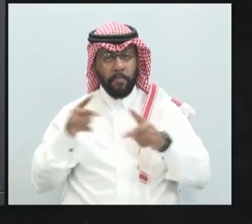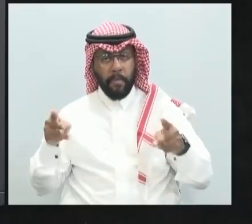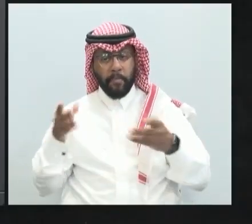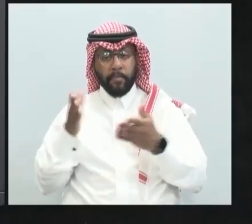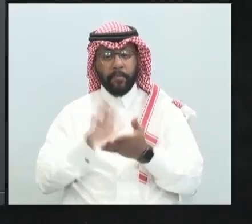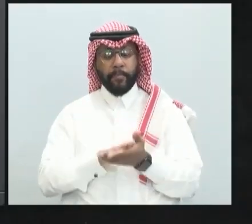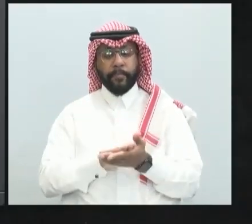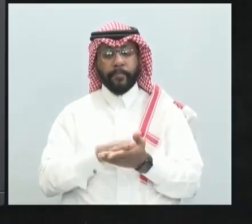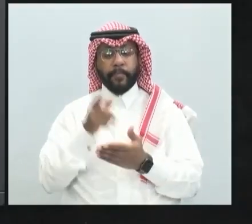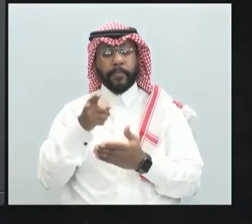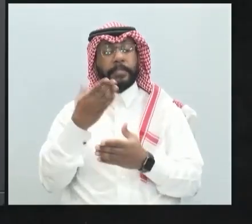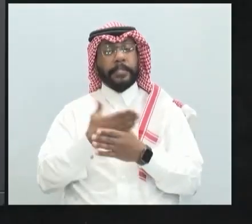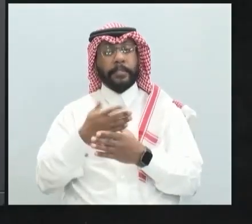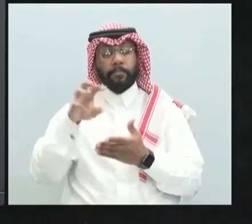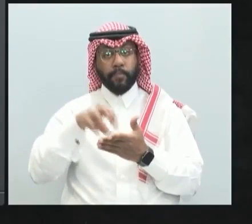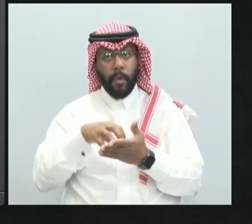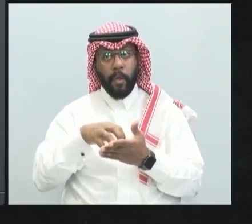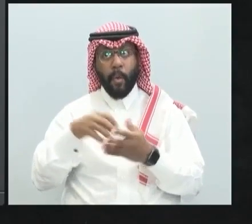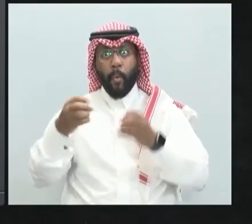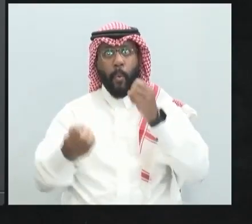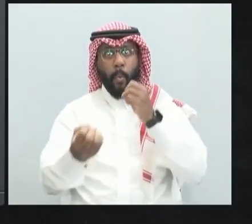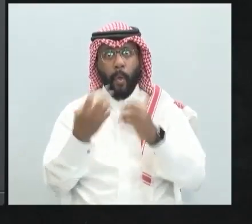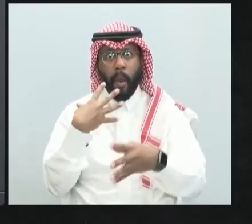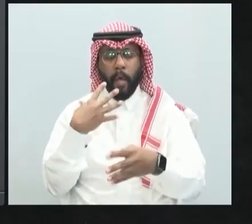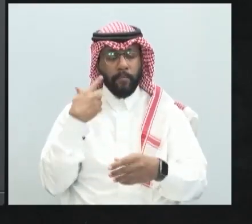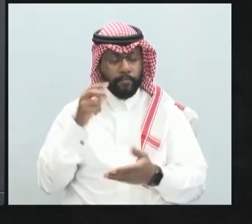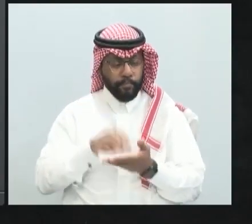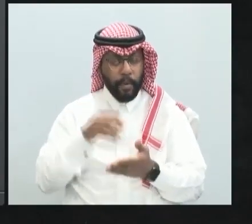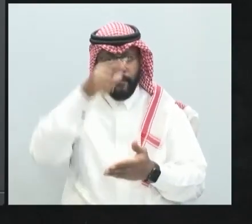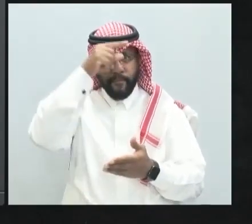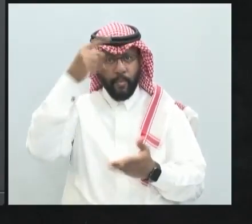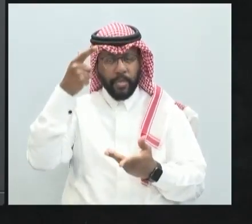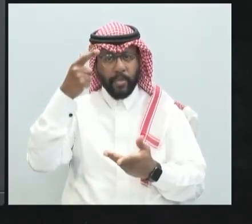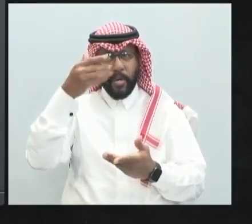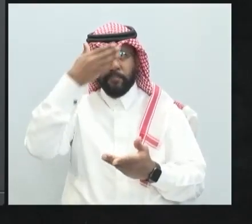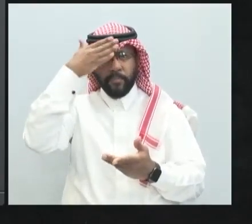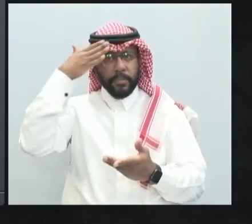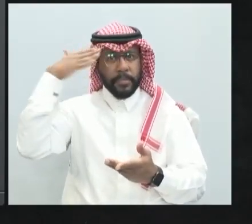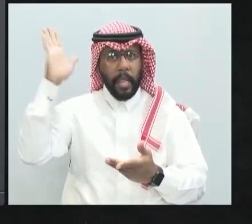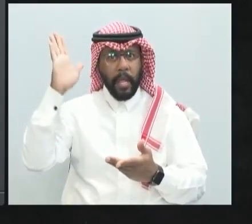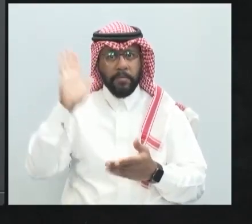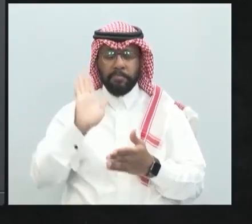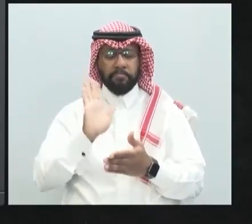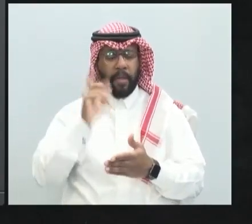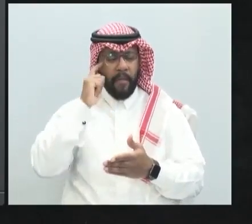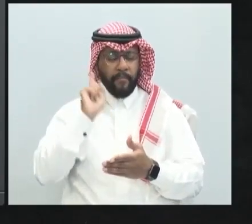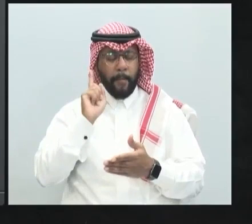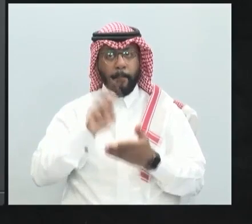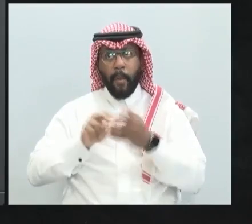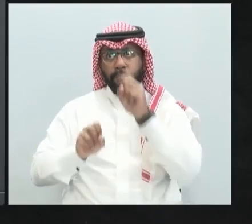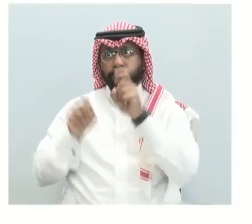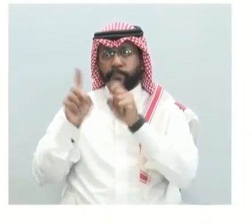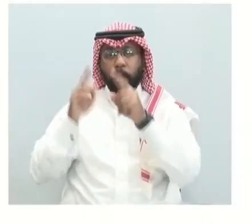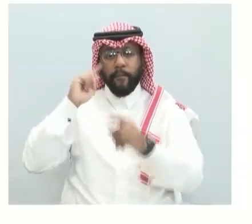احسنت وجدت حتى نستطيع لانه يصعب علينا حفظ الرابط الخاص بالموقع ثم محركات البحث